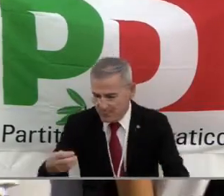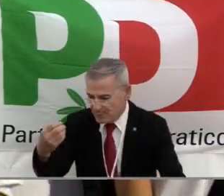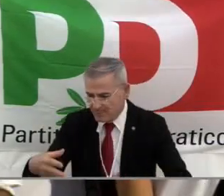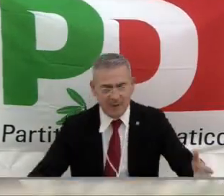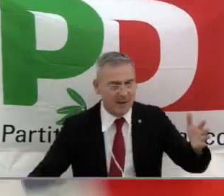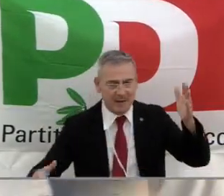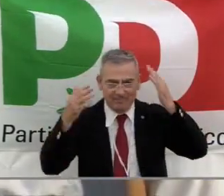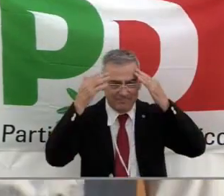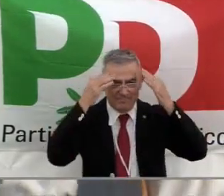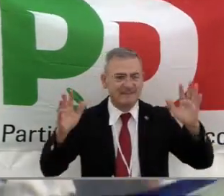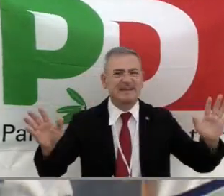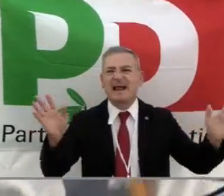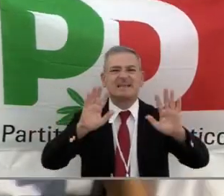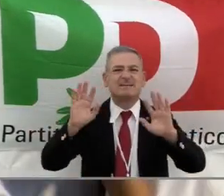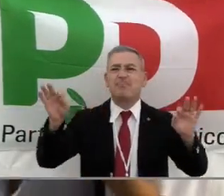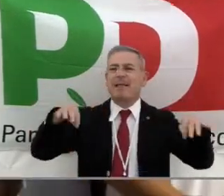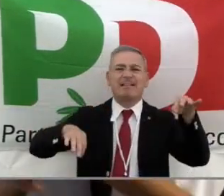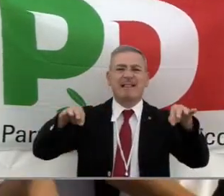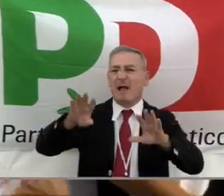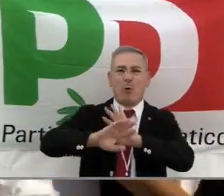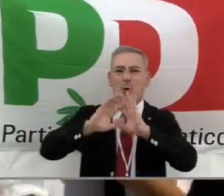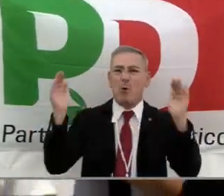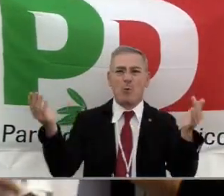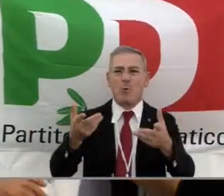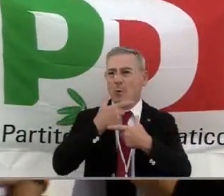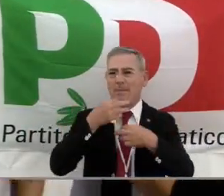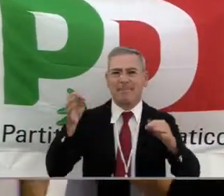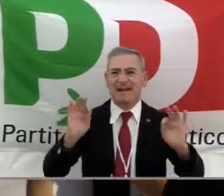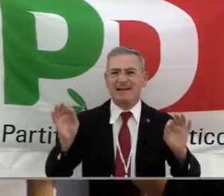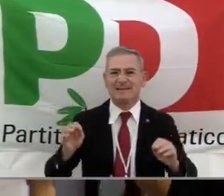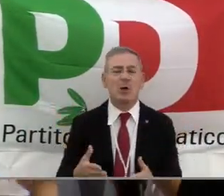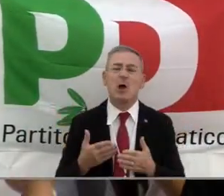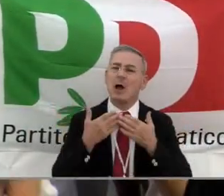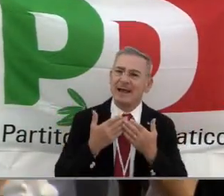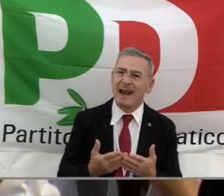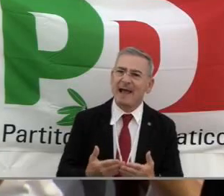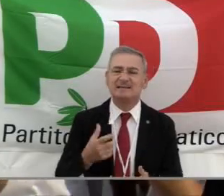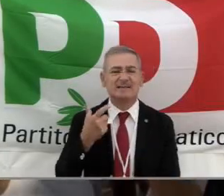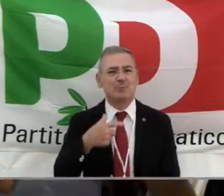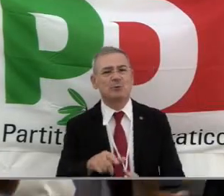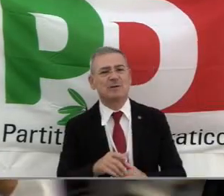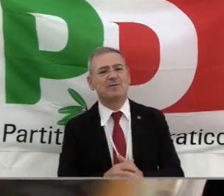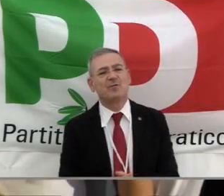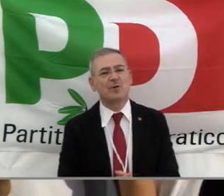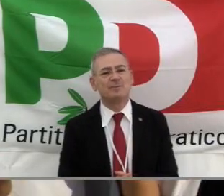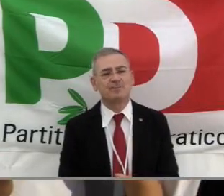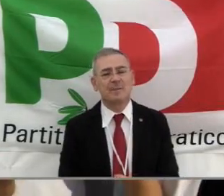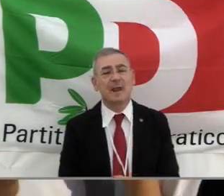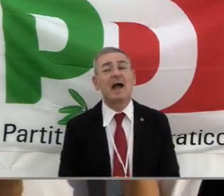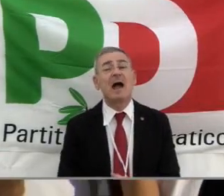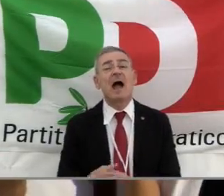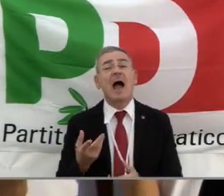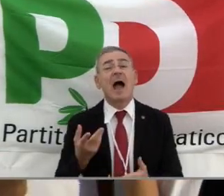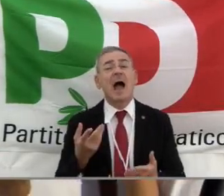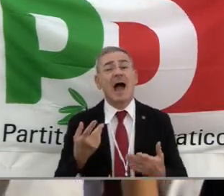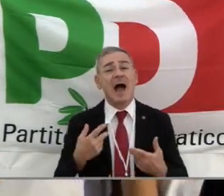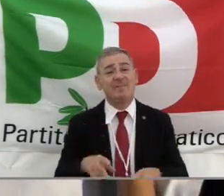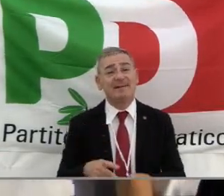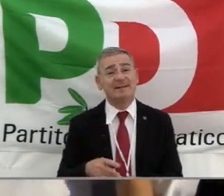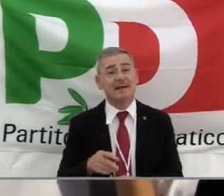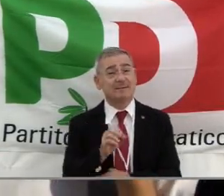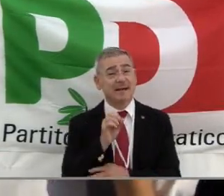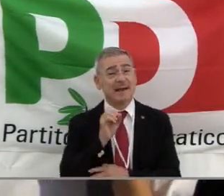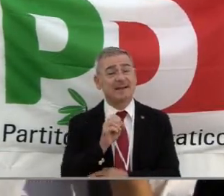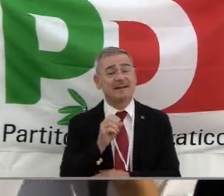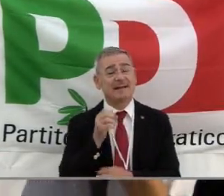e sarà uno spettacolo comunque. Grazie perché avete dato una lezione a